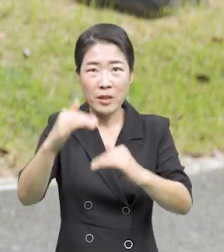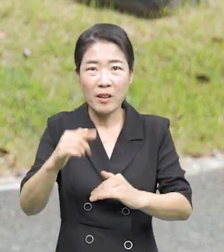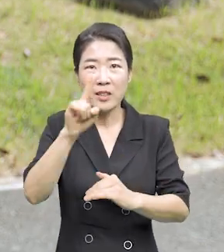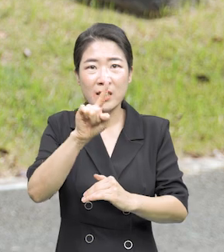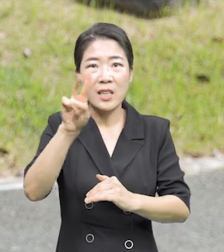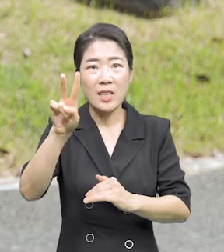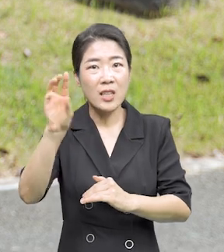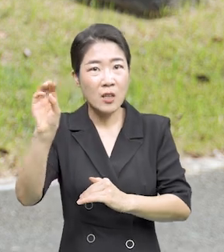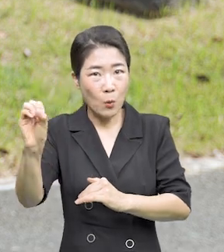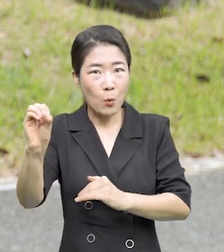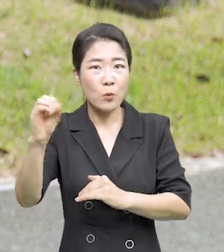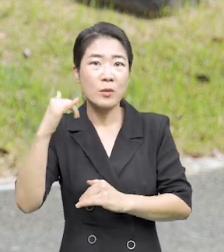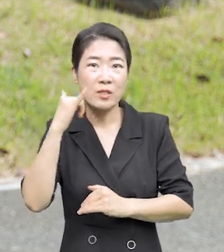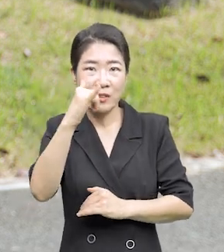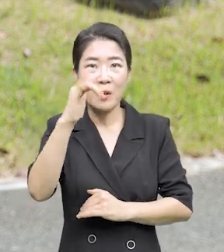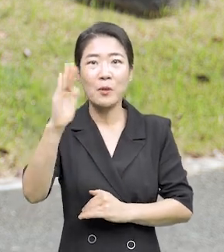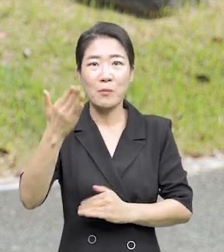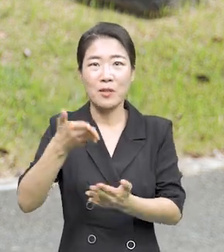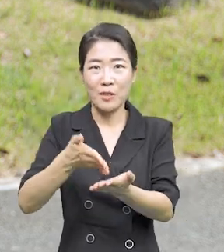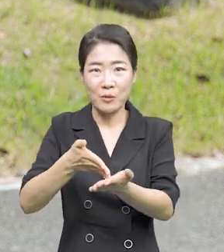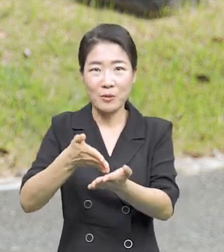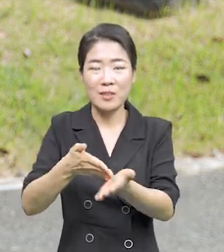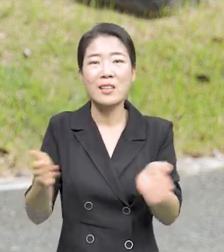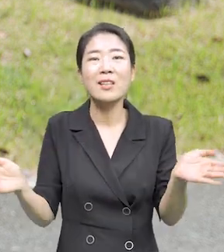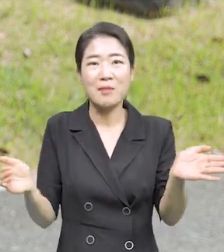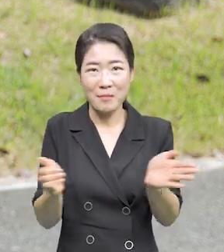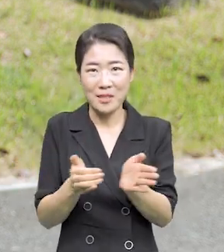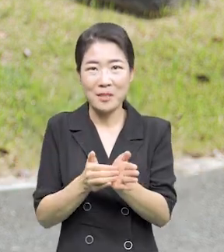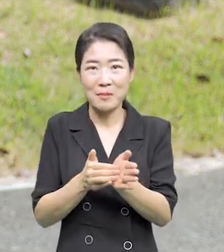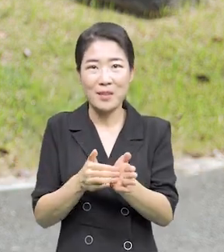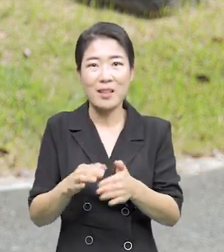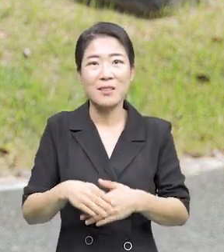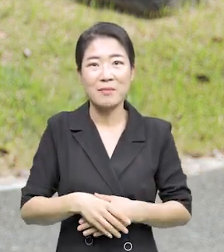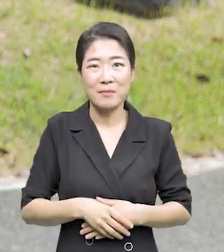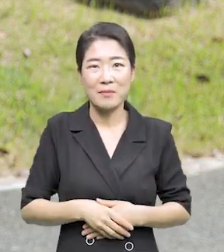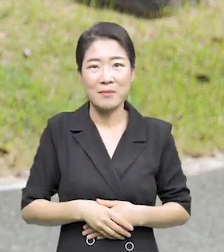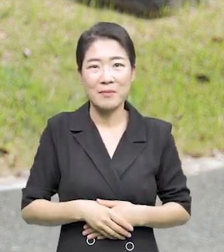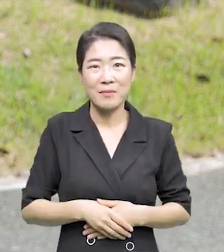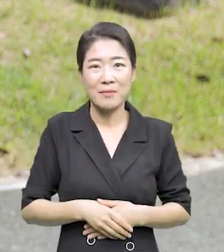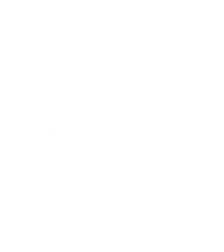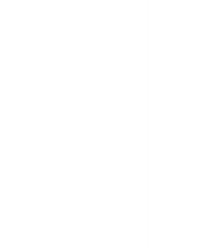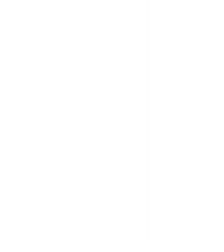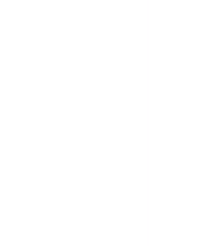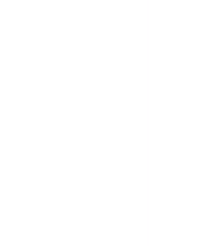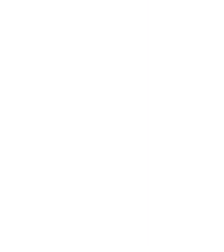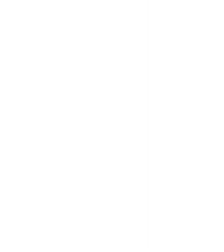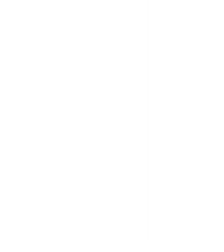콜센터로 문의하면 됩니다. 내일이 빛나는 기회 도시에서 헬로 광주 정재현입니다.